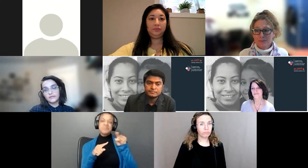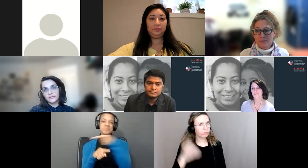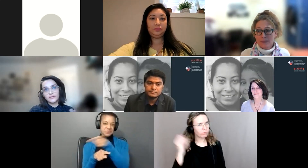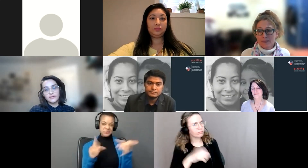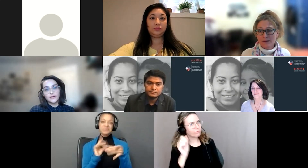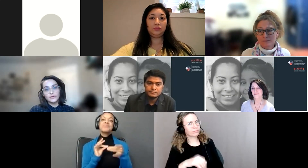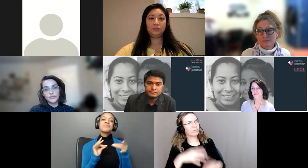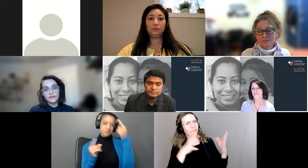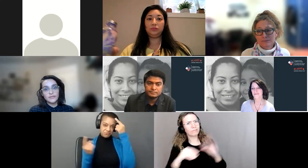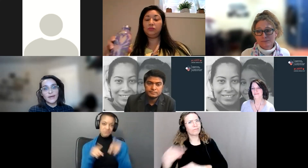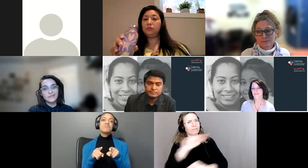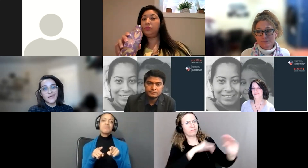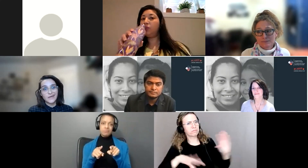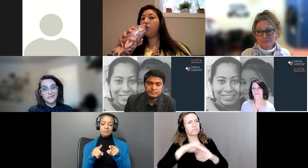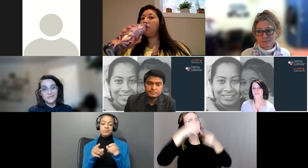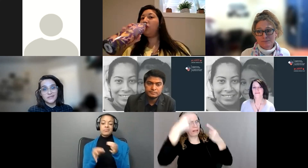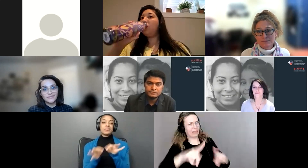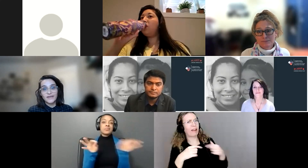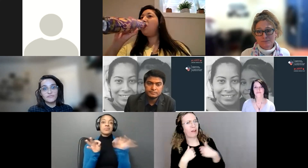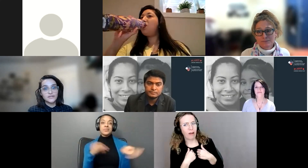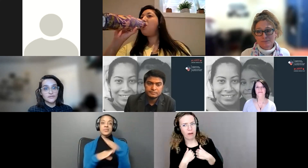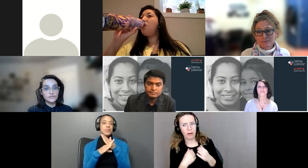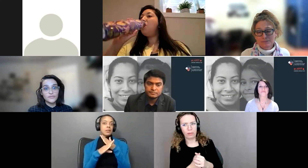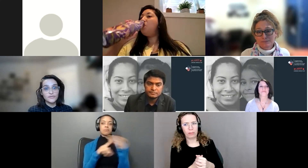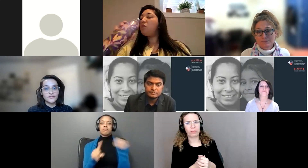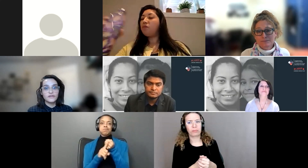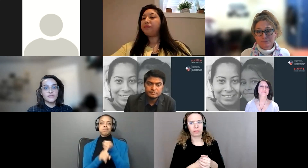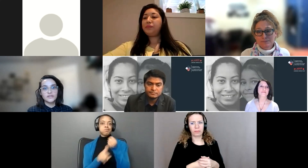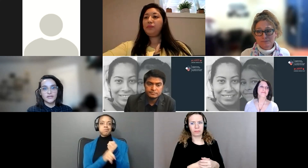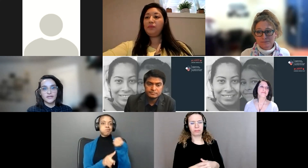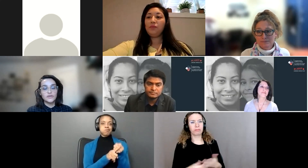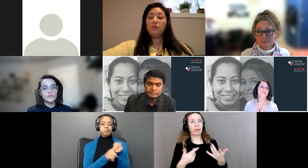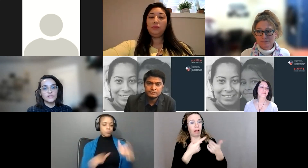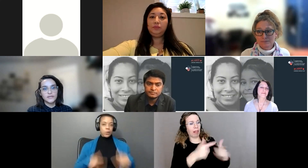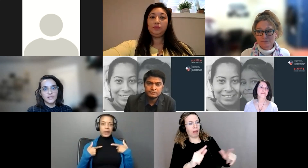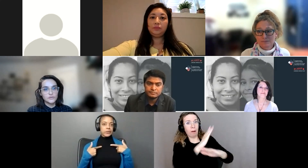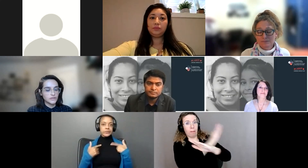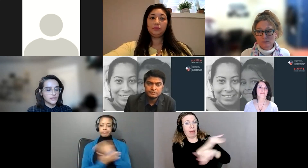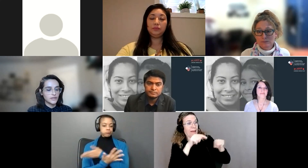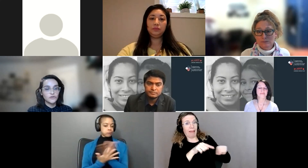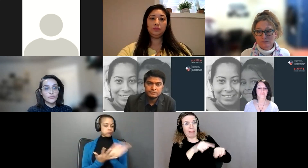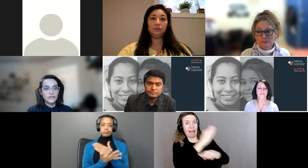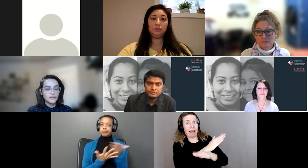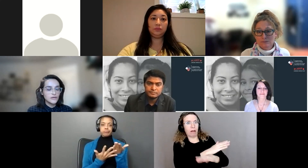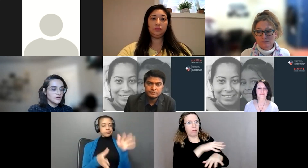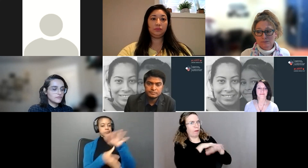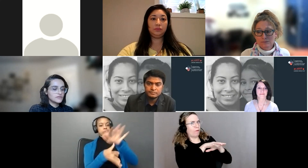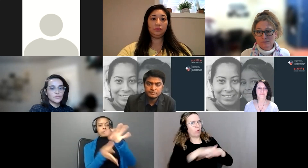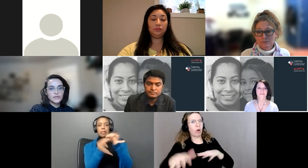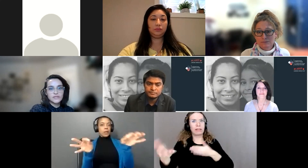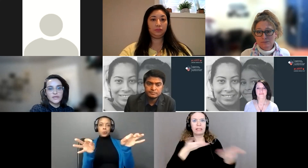dit. Les barrières à la langue affectent tous les services dans la